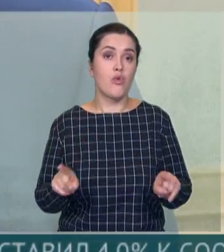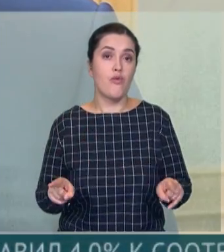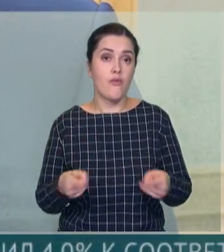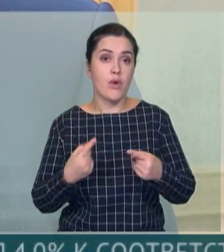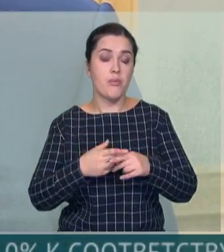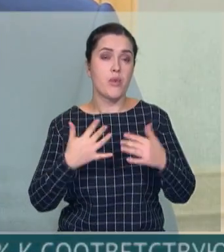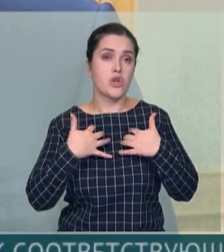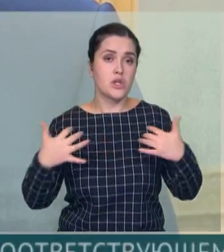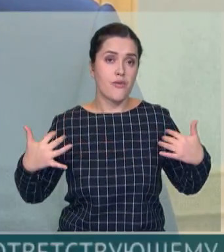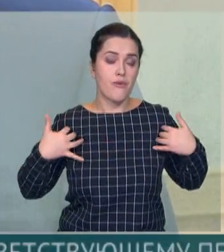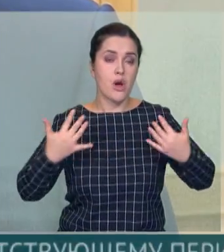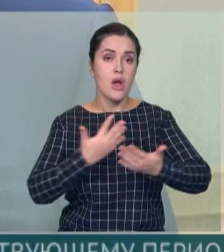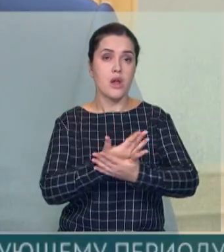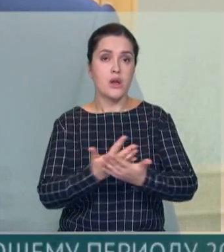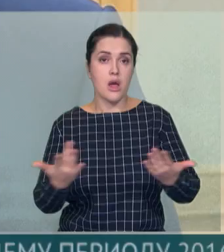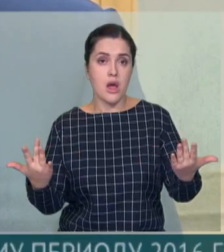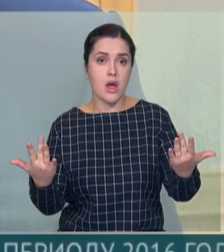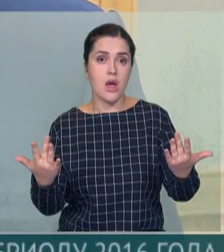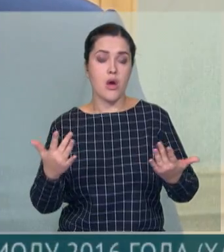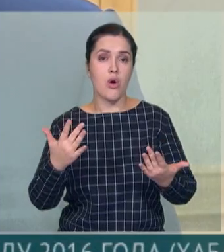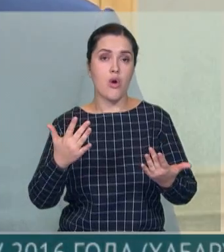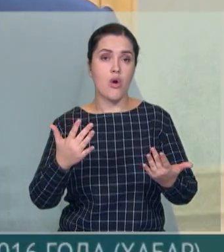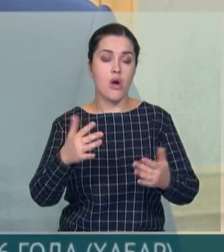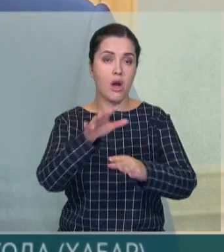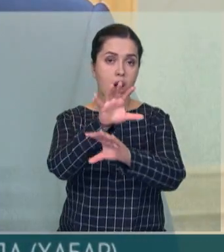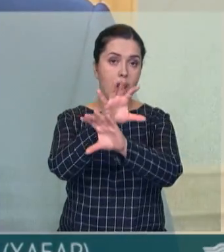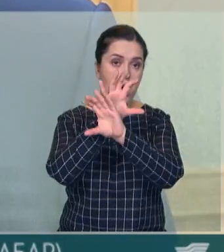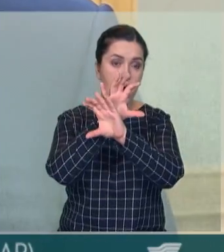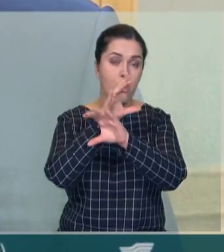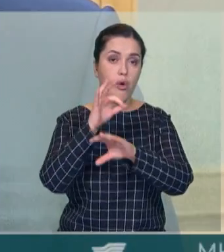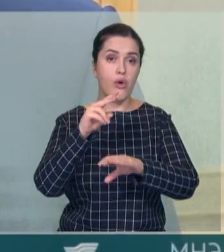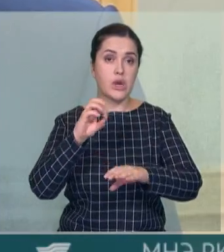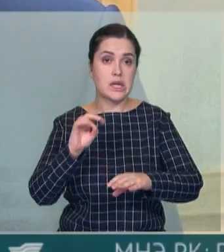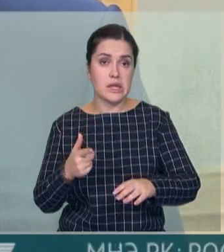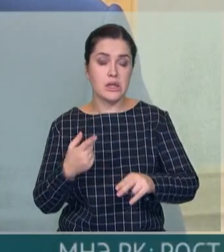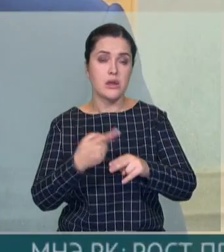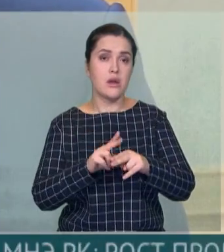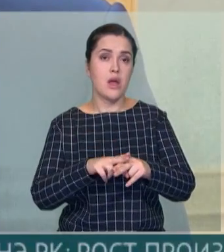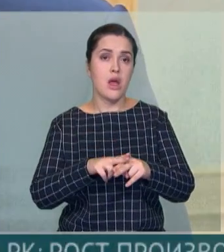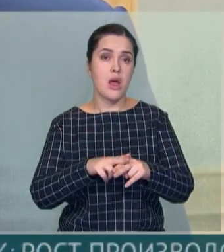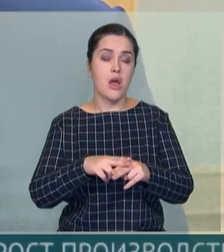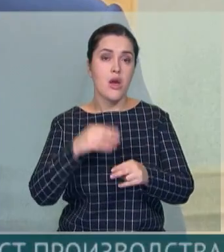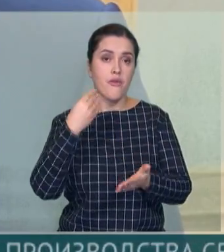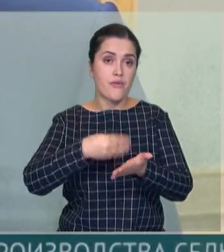копытных животных, начиная от бухарского оленя, кабаном,